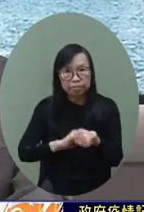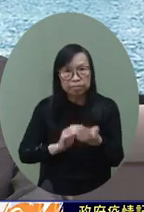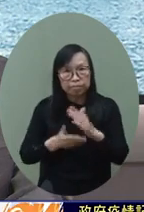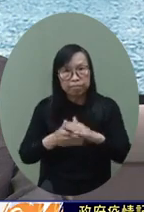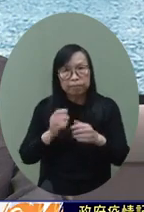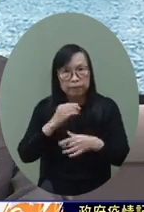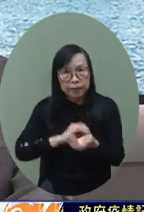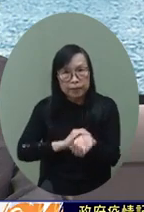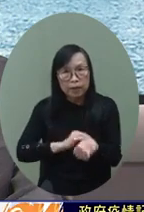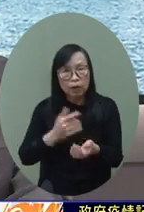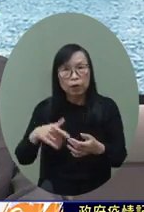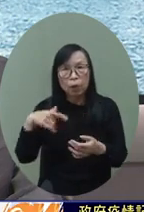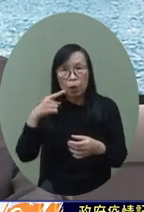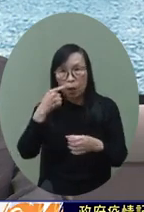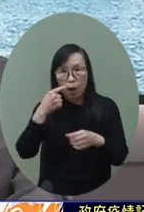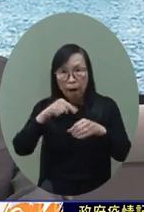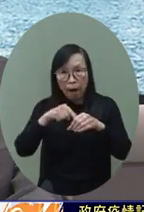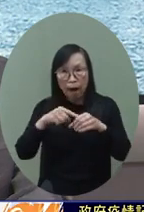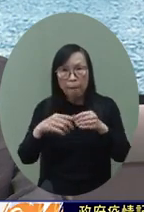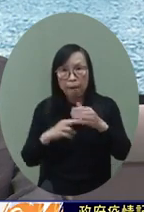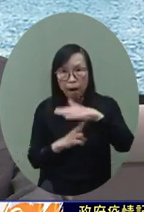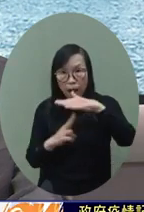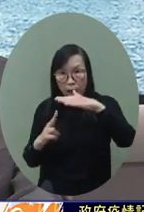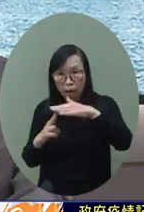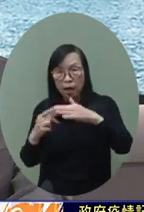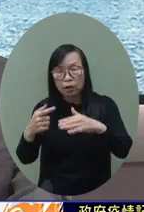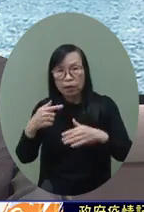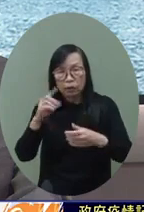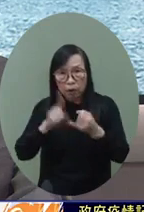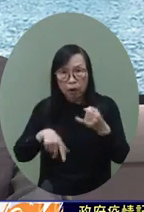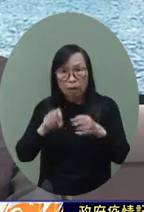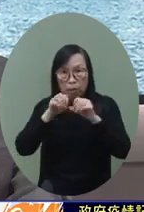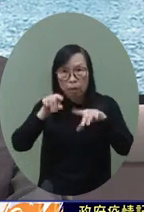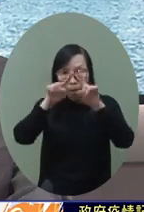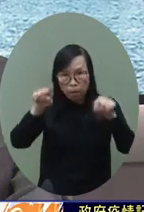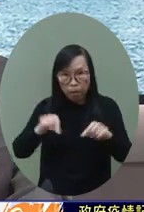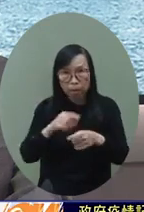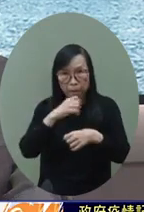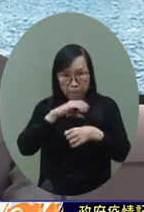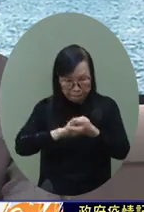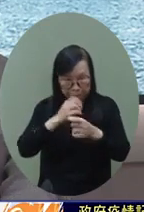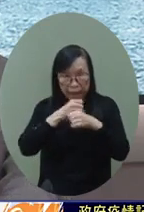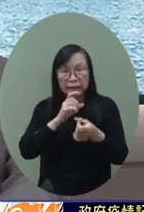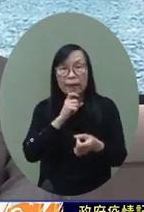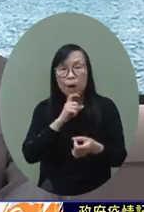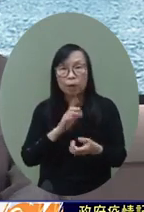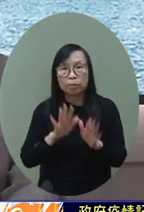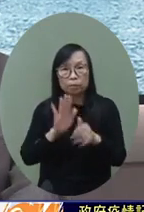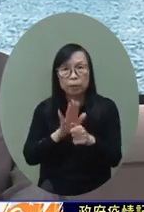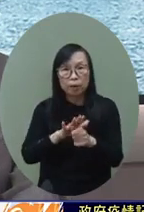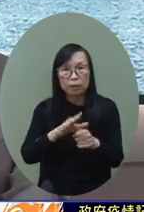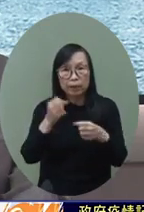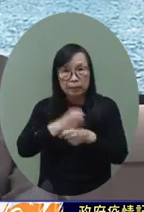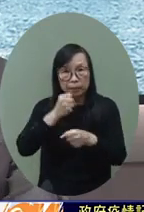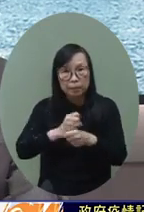咧就去咗流動檢測站嗰度做嗰個病毒測試，咁結果就係陽性。咁佢主要係協助職業治療師